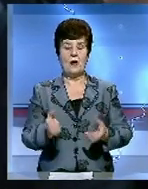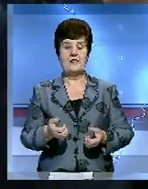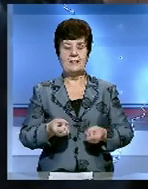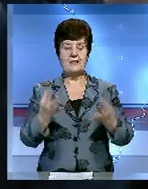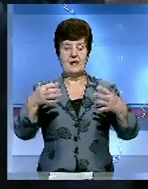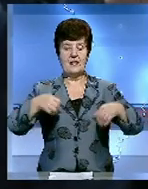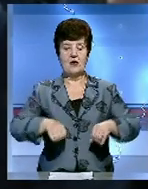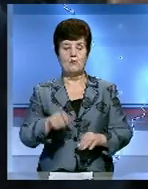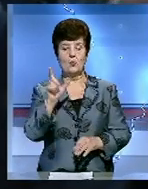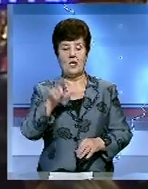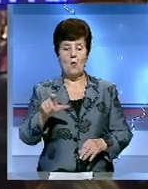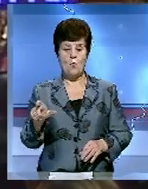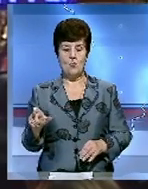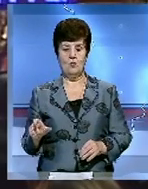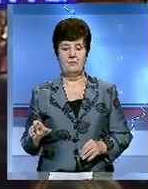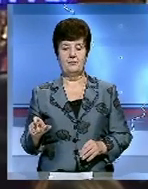Omului.